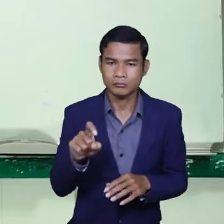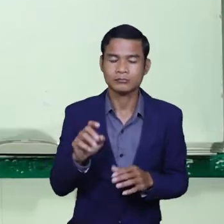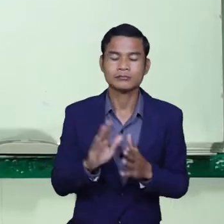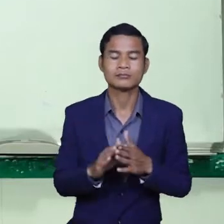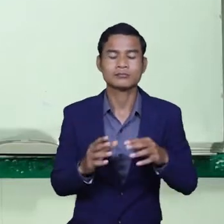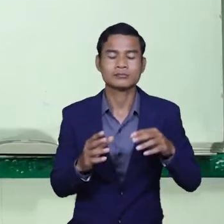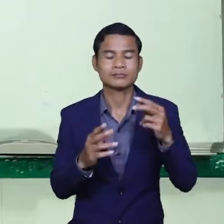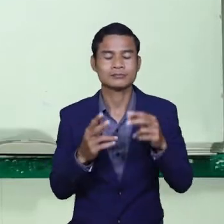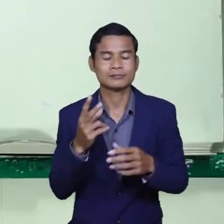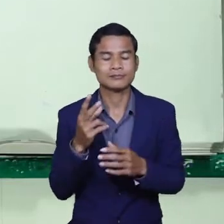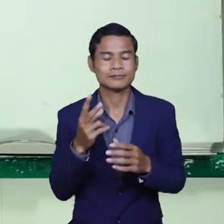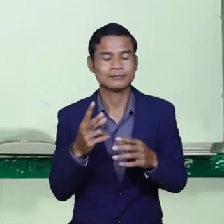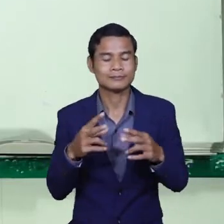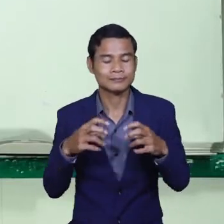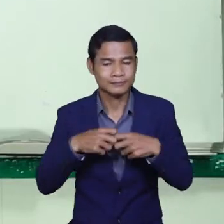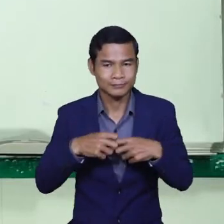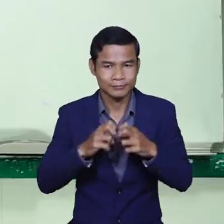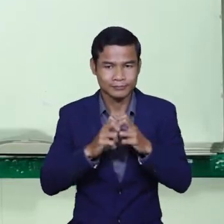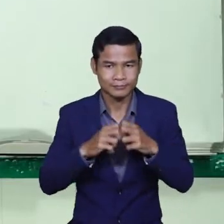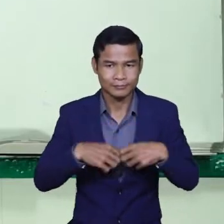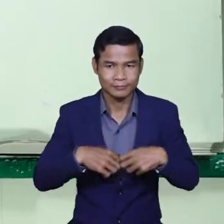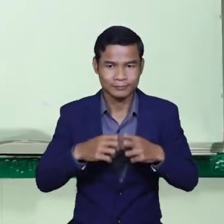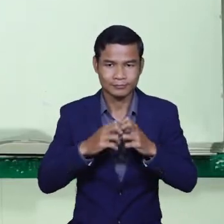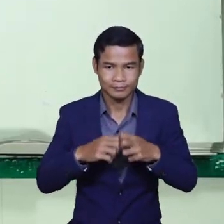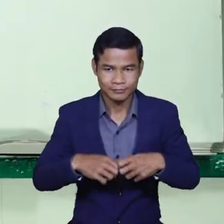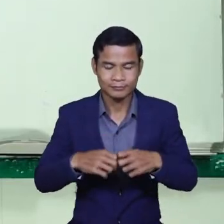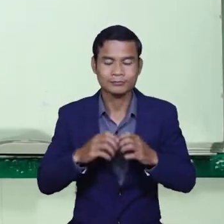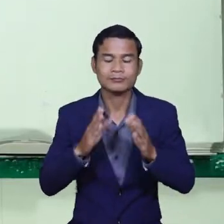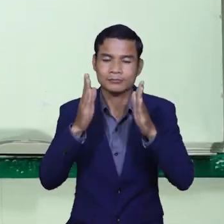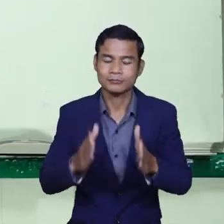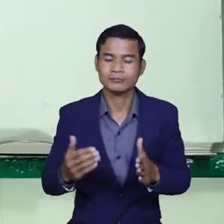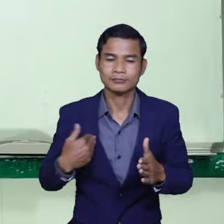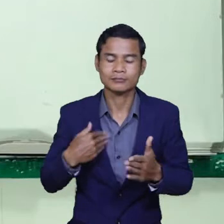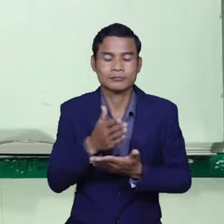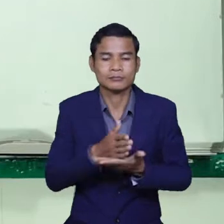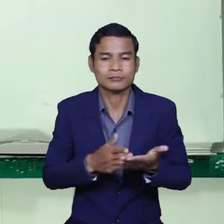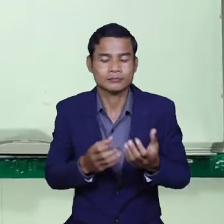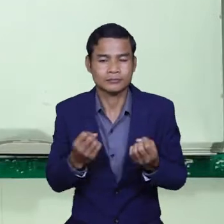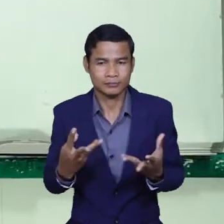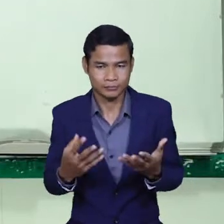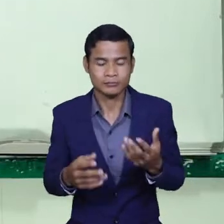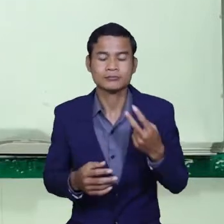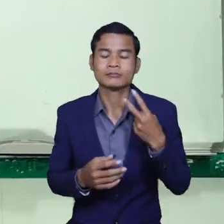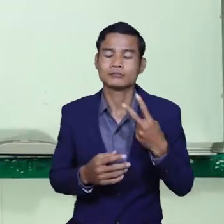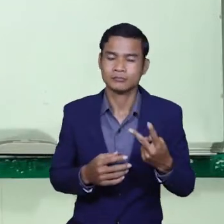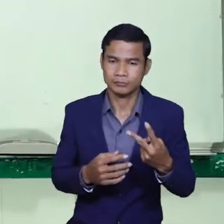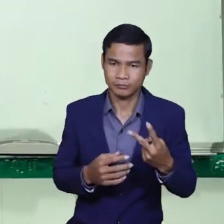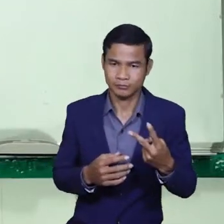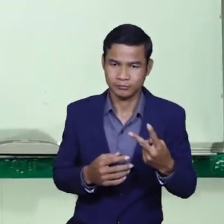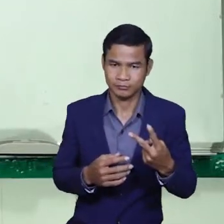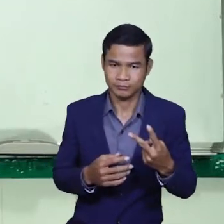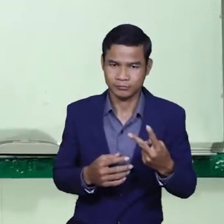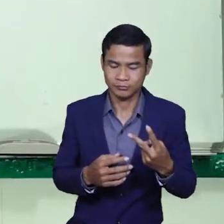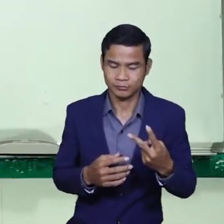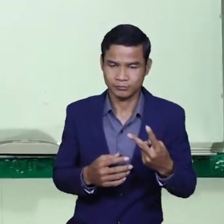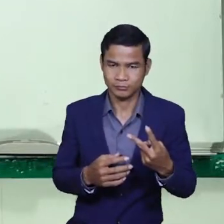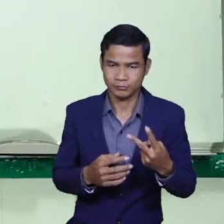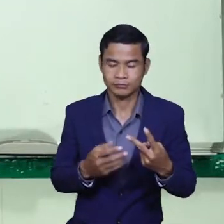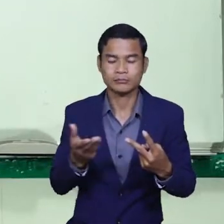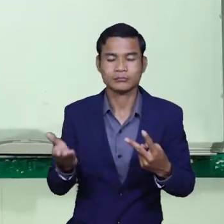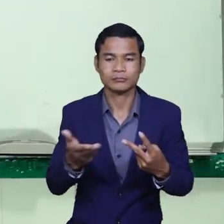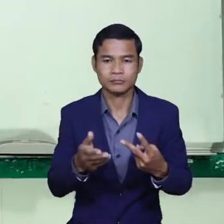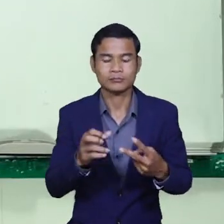របស់មនុស្សយើងតើចែកជាប៉ុន្មានទៅកូនចាសម្លាក់មនុស្សយើងគឺចាចែកជាចាចែកជា2